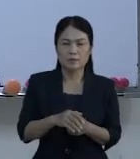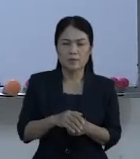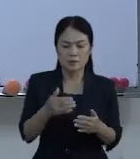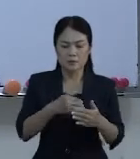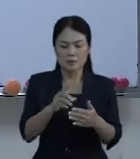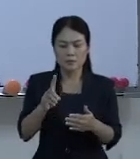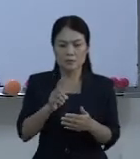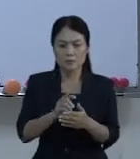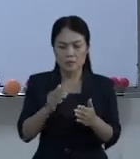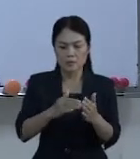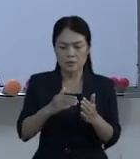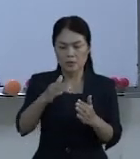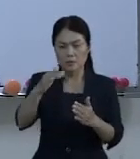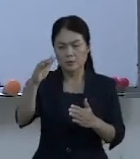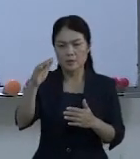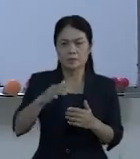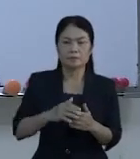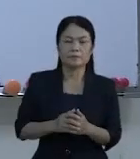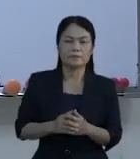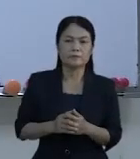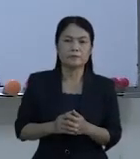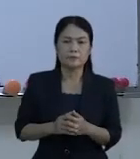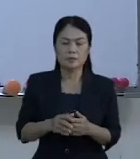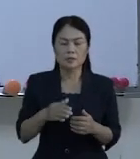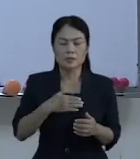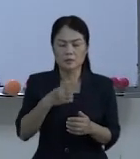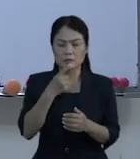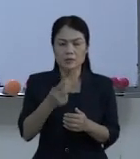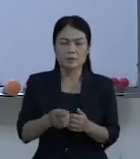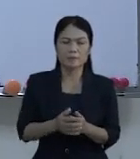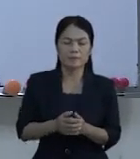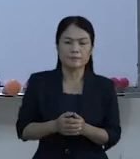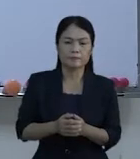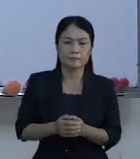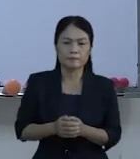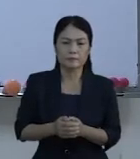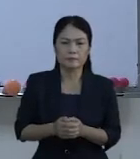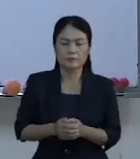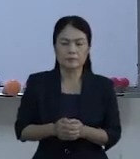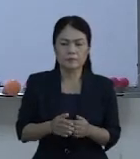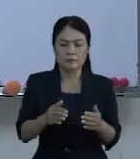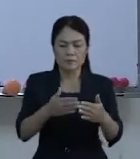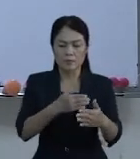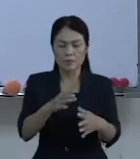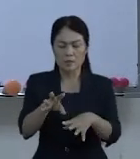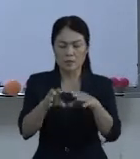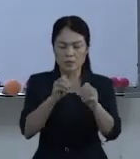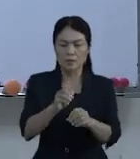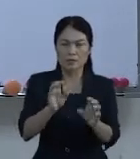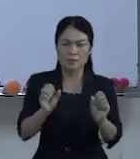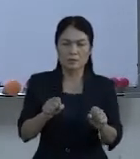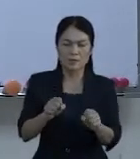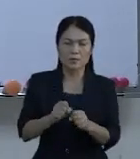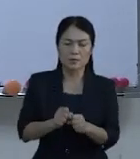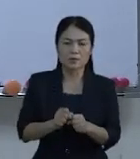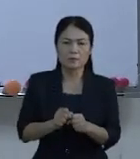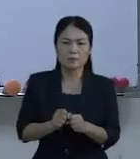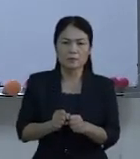ba kế bằng cốt biết vì là con á bà là cô bị chạy con phần năng và mới coi vì riêng hai chẳng con ai